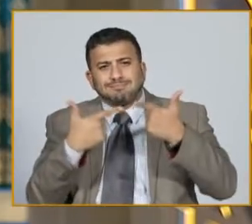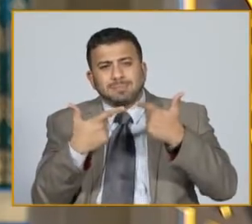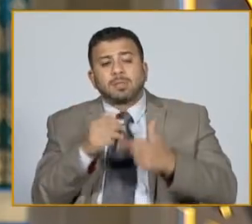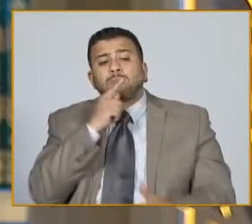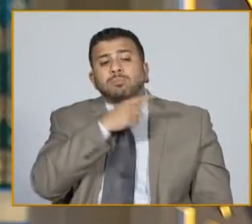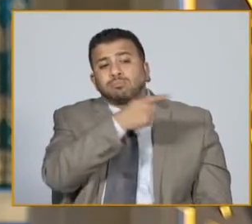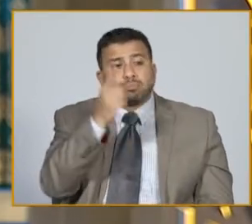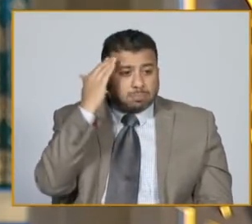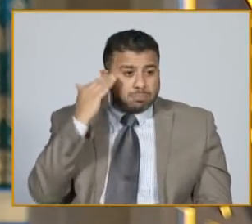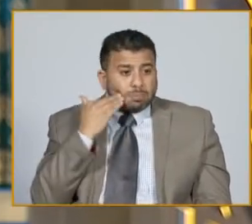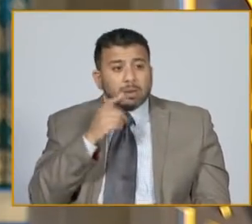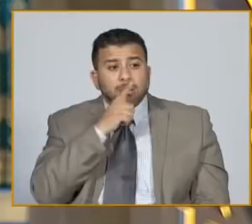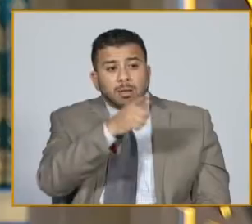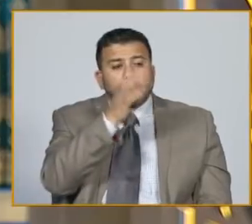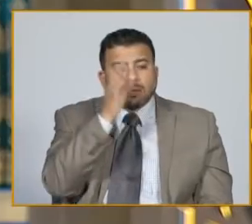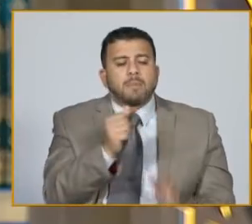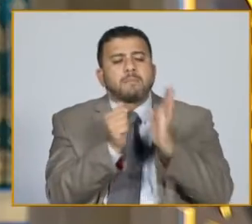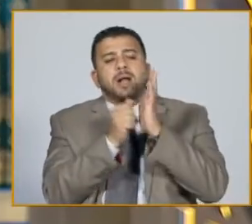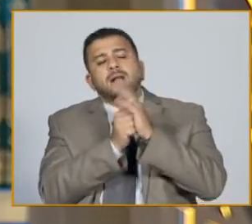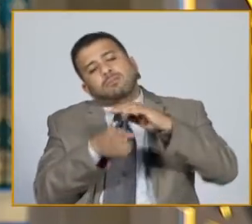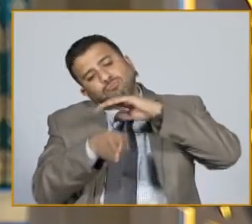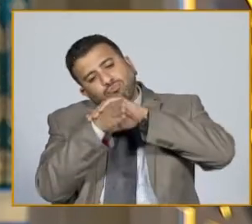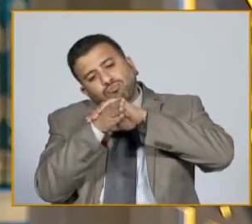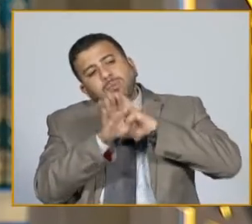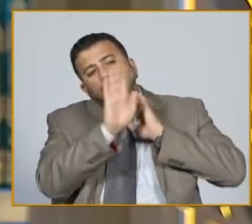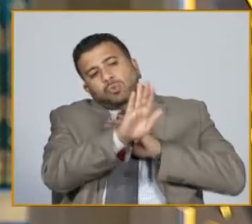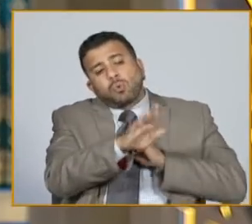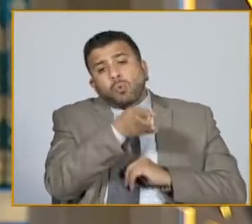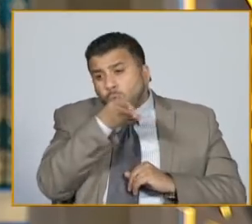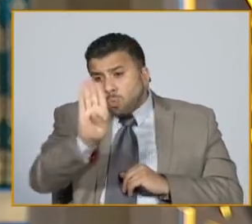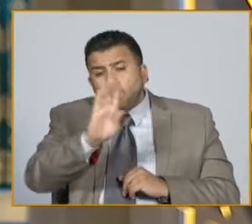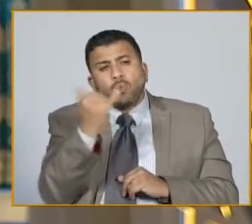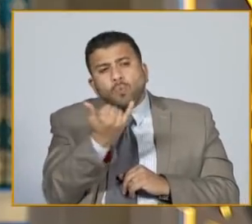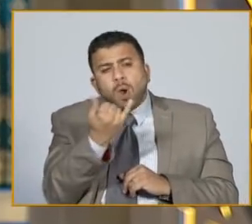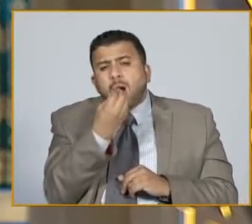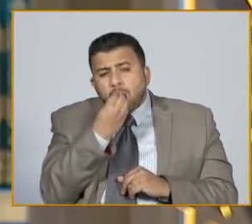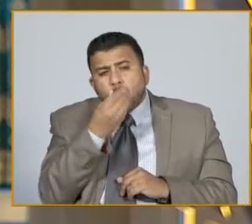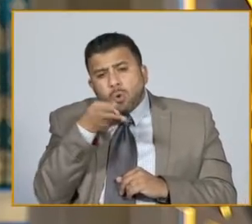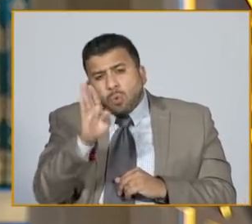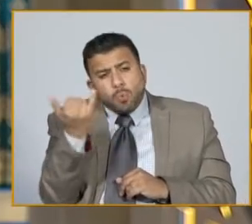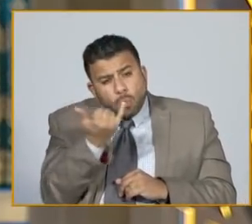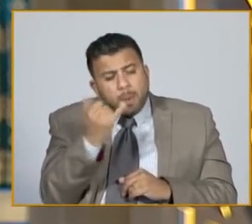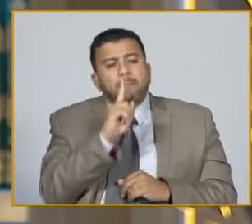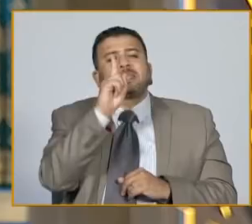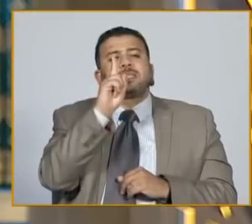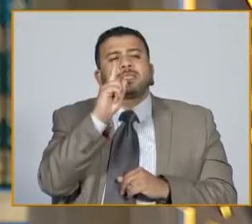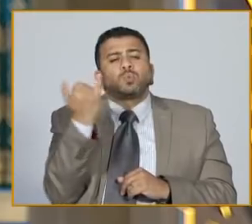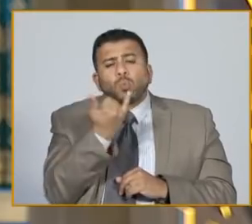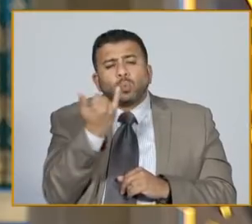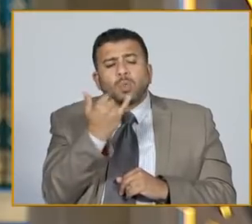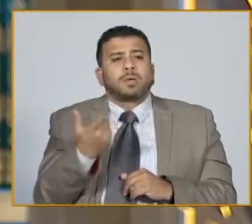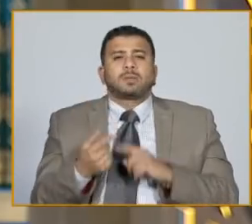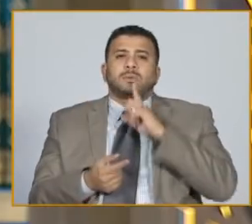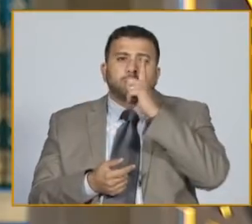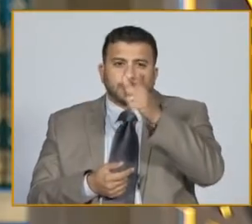يمكثن، كل امرأة تبات وتمكث في بيتها ولا تخرج إلا لضرورة أو حاجة. فلما ذكرنا الوحشة في البيت